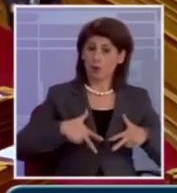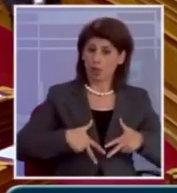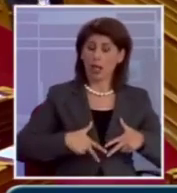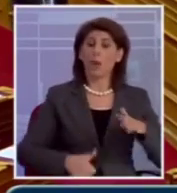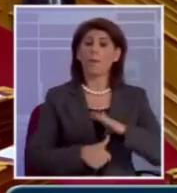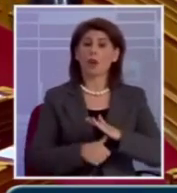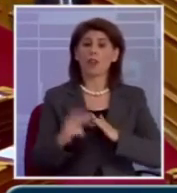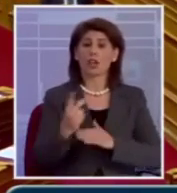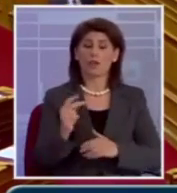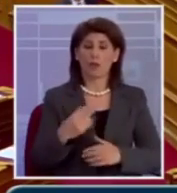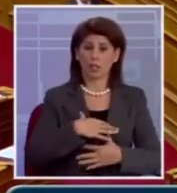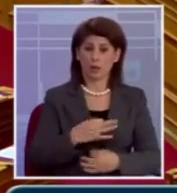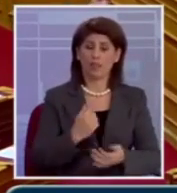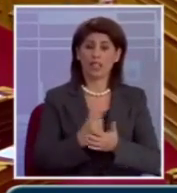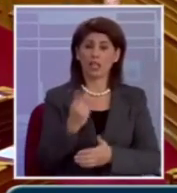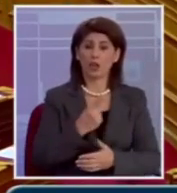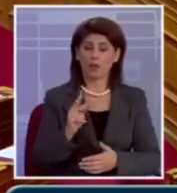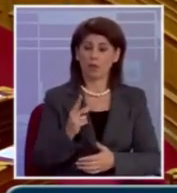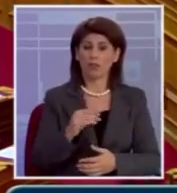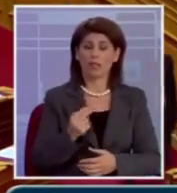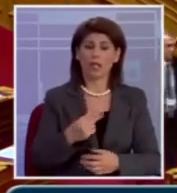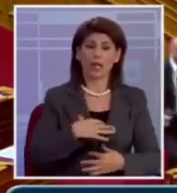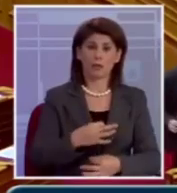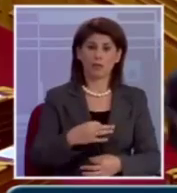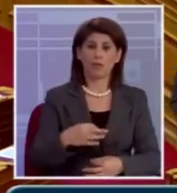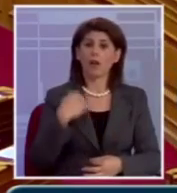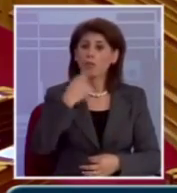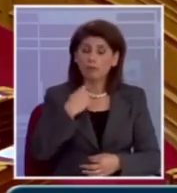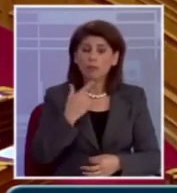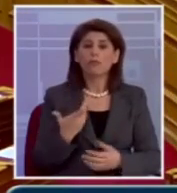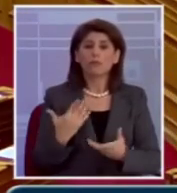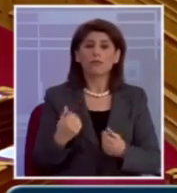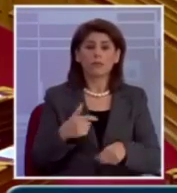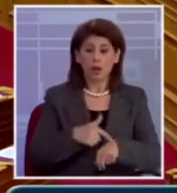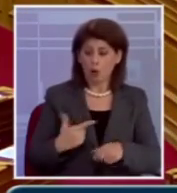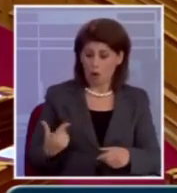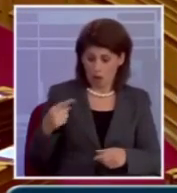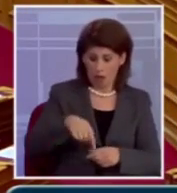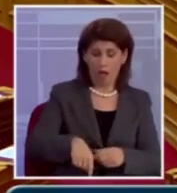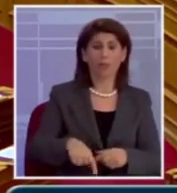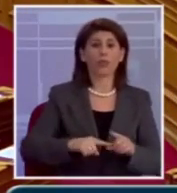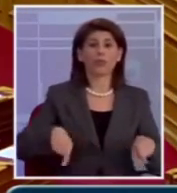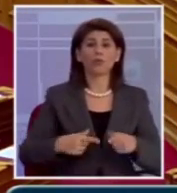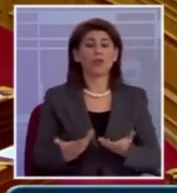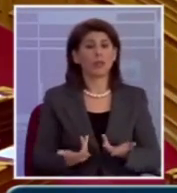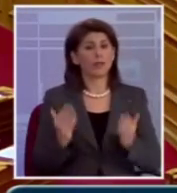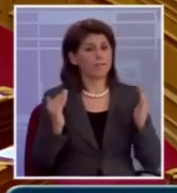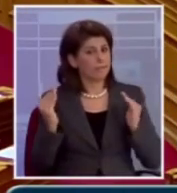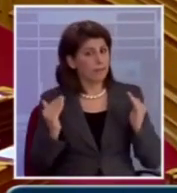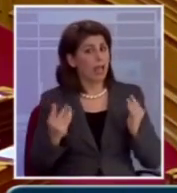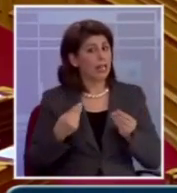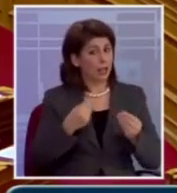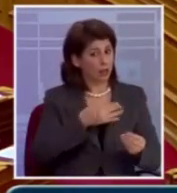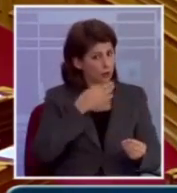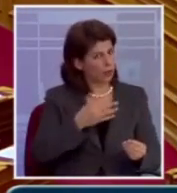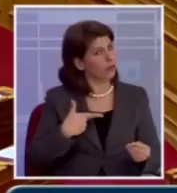κοινοβουλευτικοί εκπρόσωποι. Επειδή ανέκυψε προσωπικό σε χρόνο κατά τον οποίο δεν ήμουν στην αίθουσα, επιφυλάχθηκα να σας δώσω το